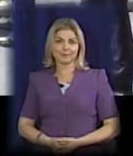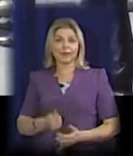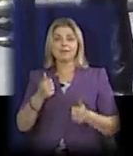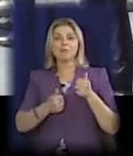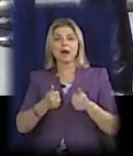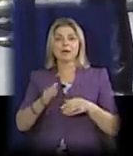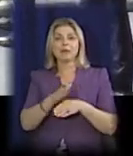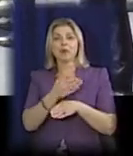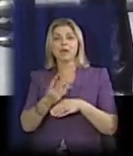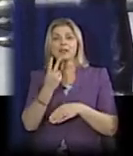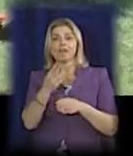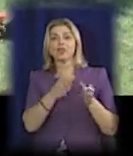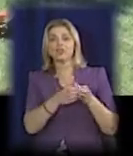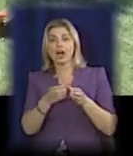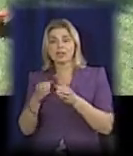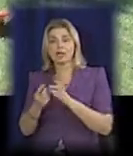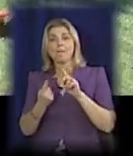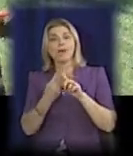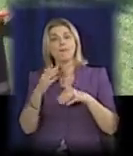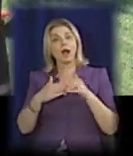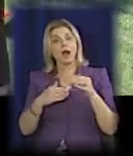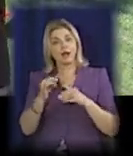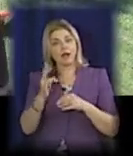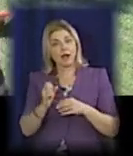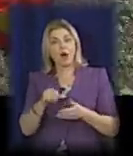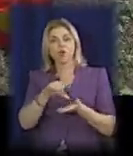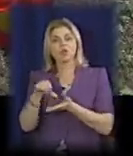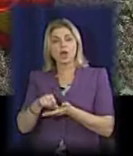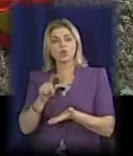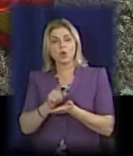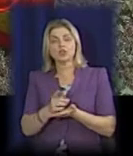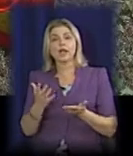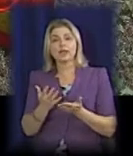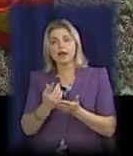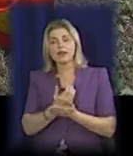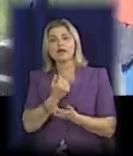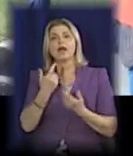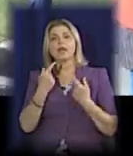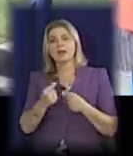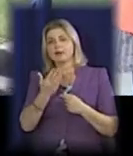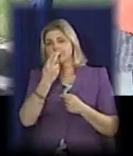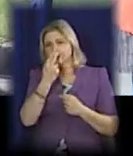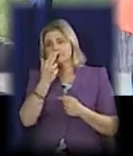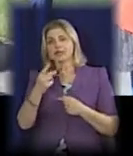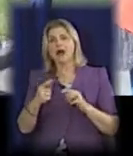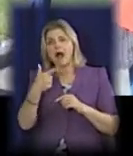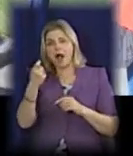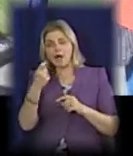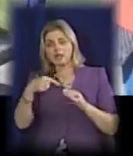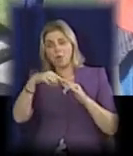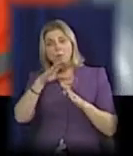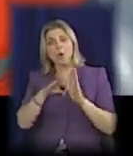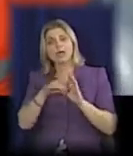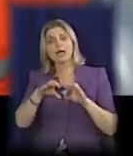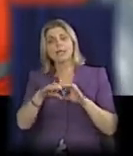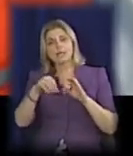Змагання поділили на дві частини. Перша – практична. Учасники мали знайти витік газу на 2 підземних газопроводах та 1 надземному. Час